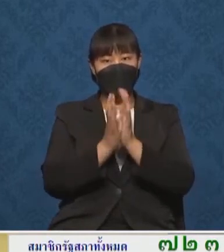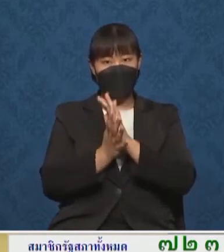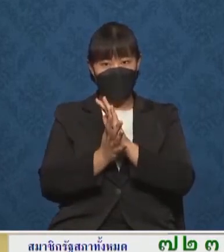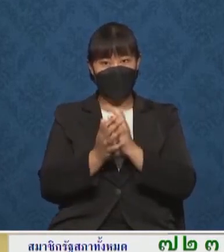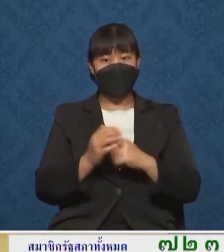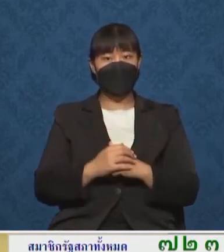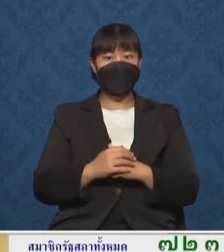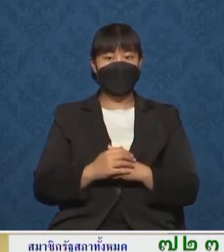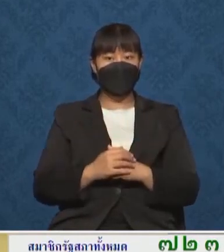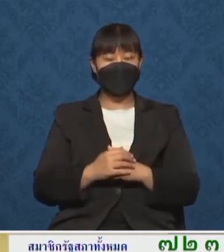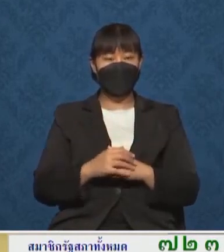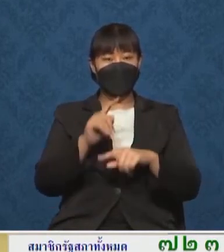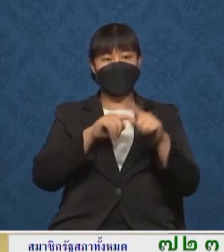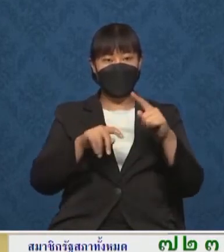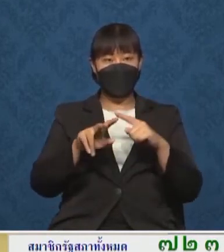า